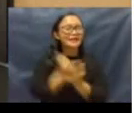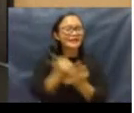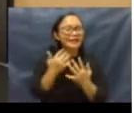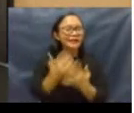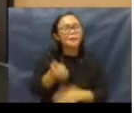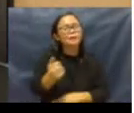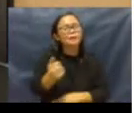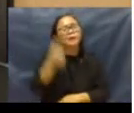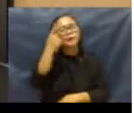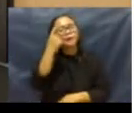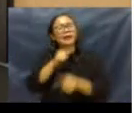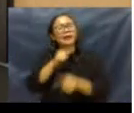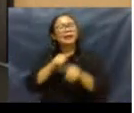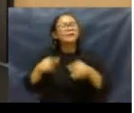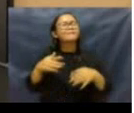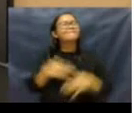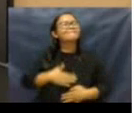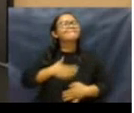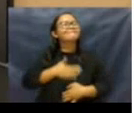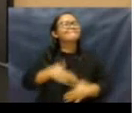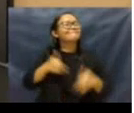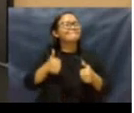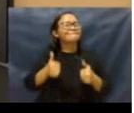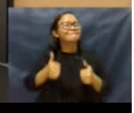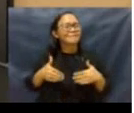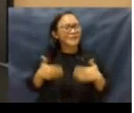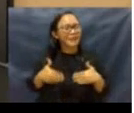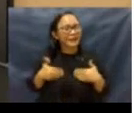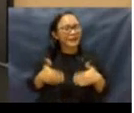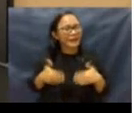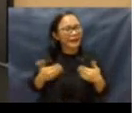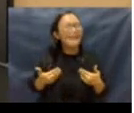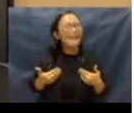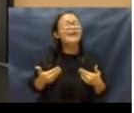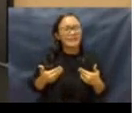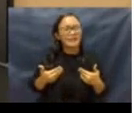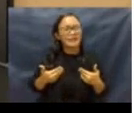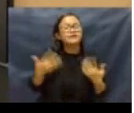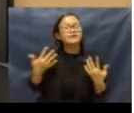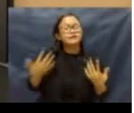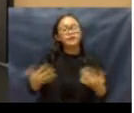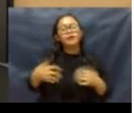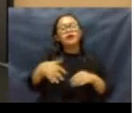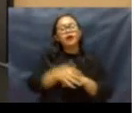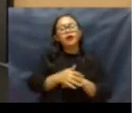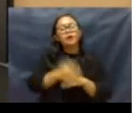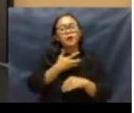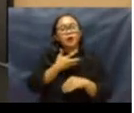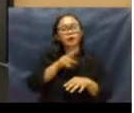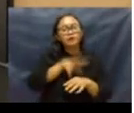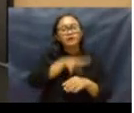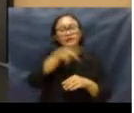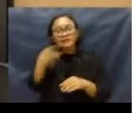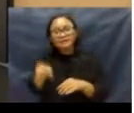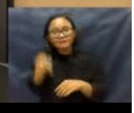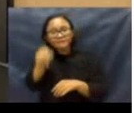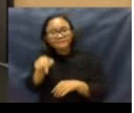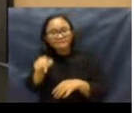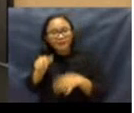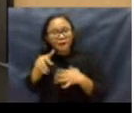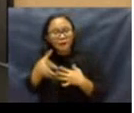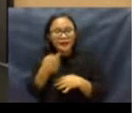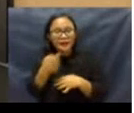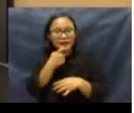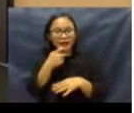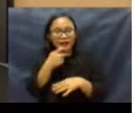yang mengasyikkan. Nah, dalam suasana yang mengasyikkan ini, sebelum kita akan menuju ke segmen berikutnya, yaitu adalah sebuah video